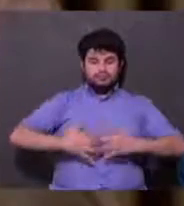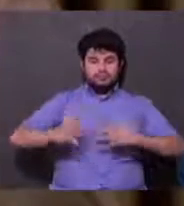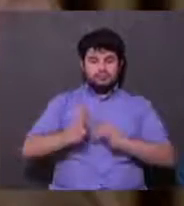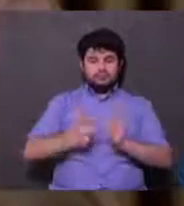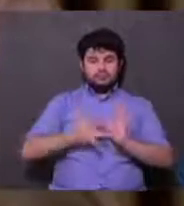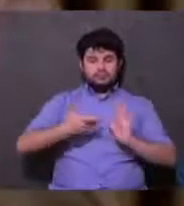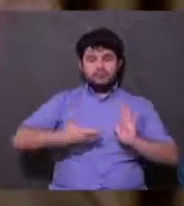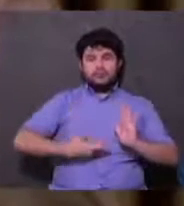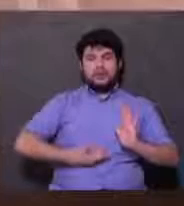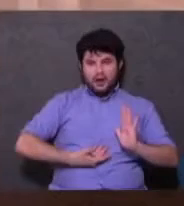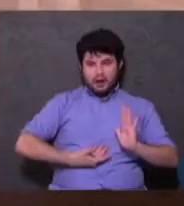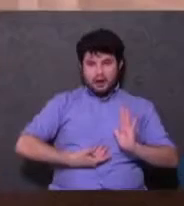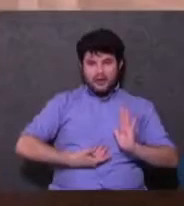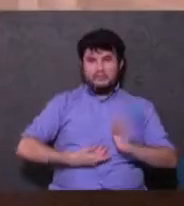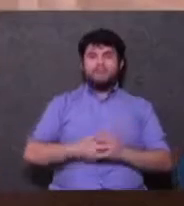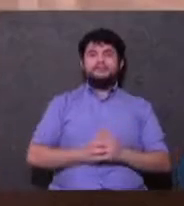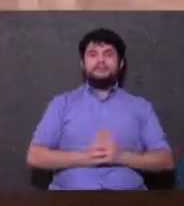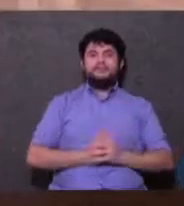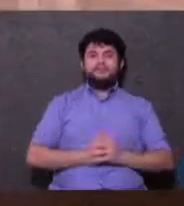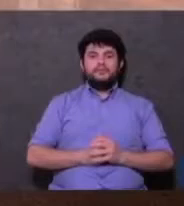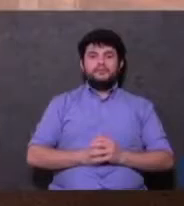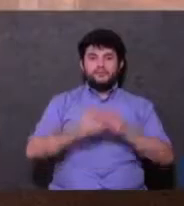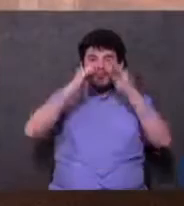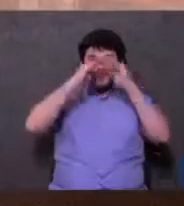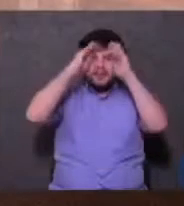Frucht deines Leibes, Jesus.